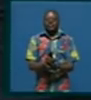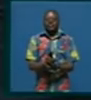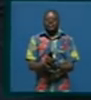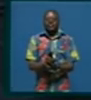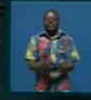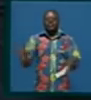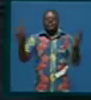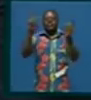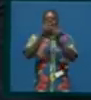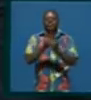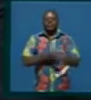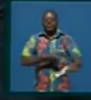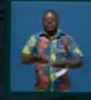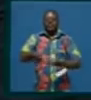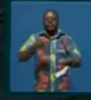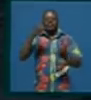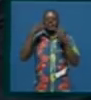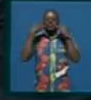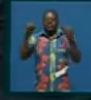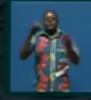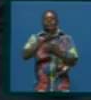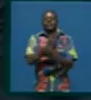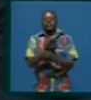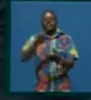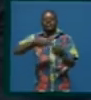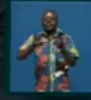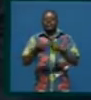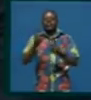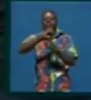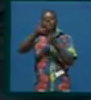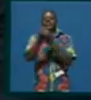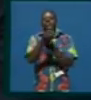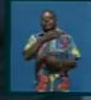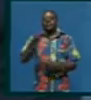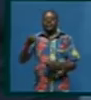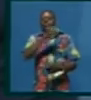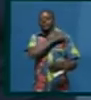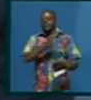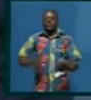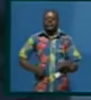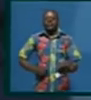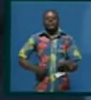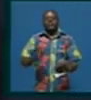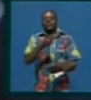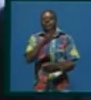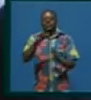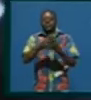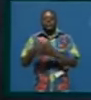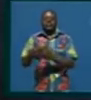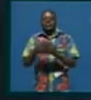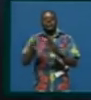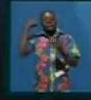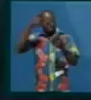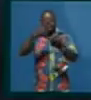Rencontre d'échange et d'information ce matin entre les partenaires sociaux burkinabés et l'ambassadeur des États-Unis. André Young et sa délégation sont